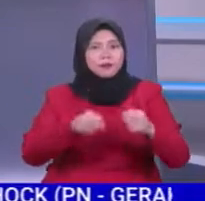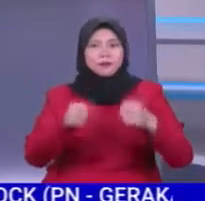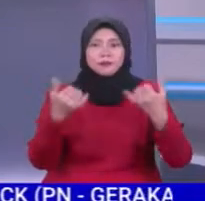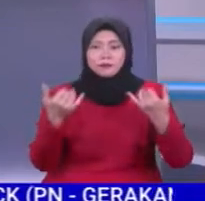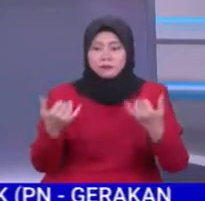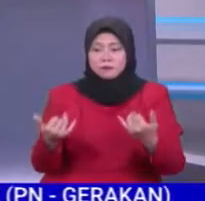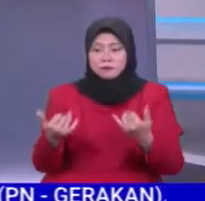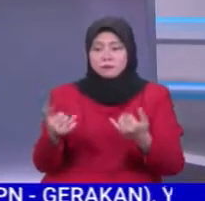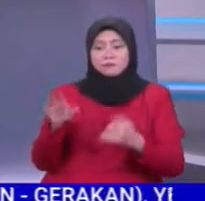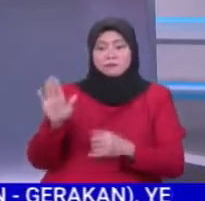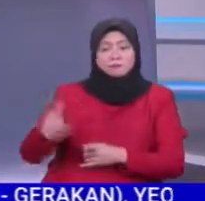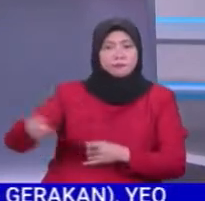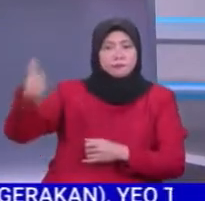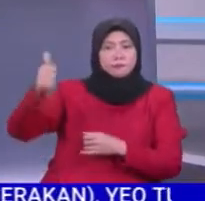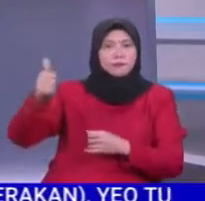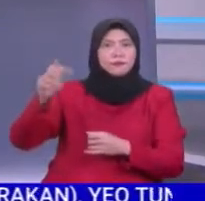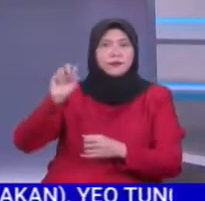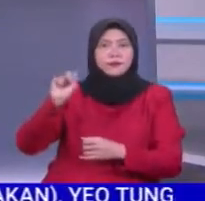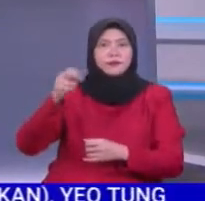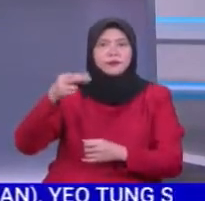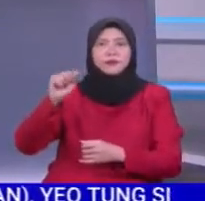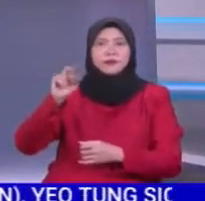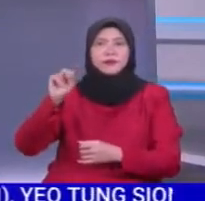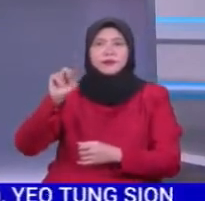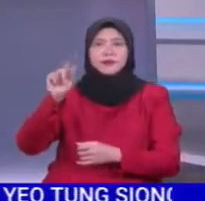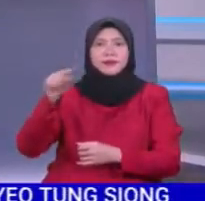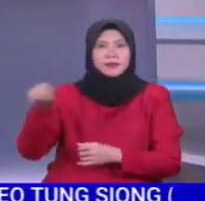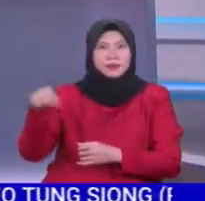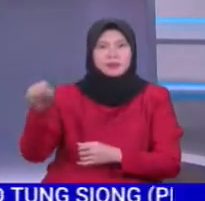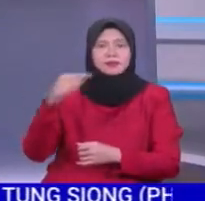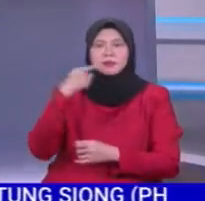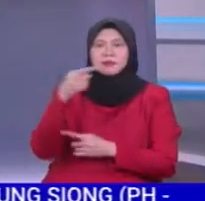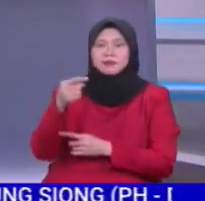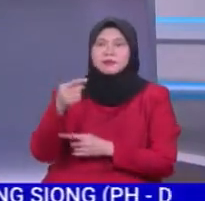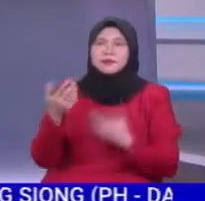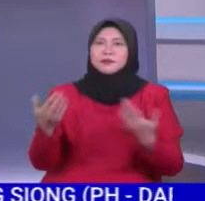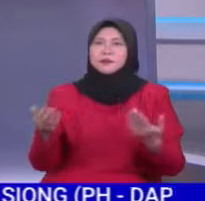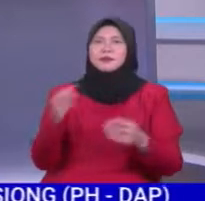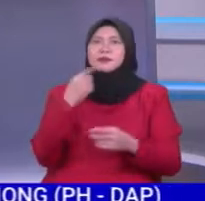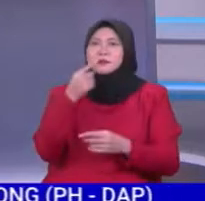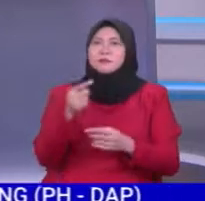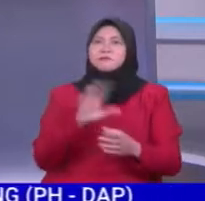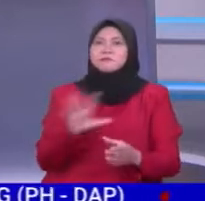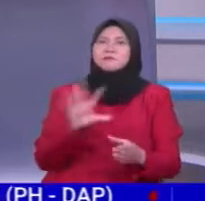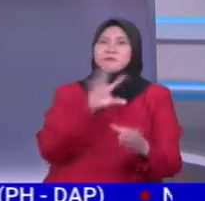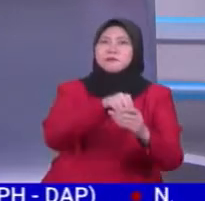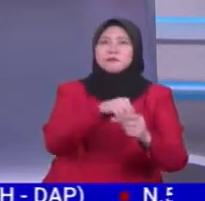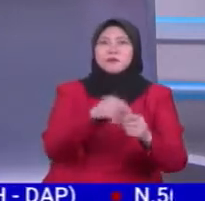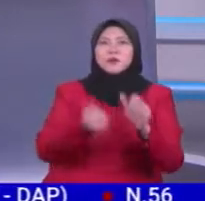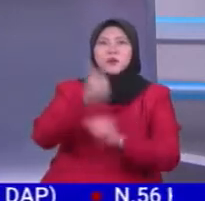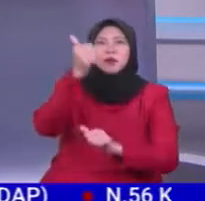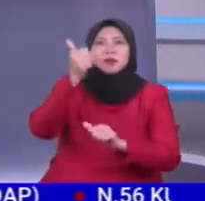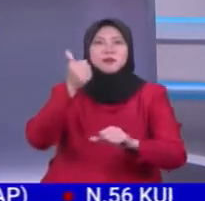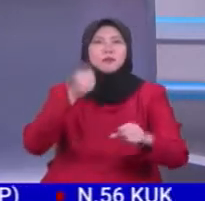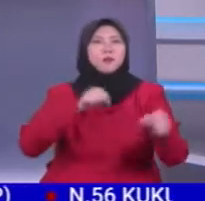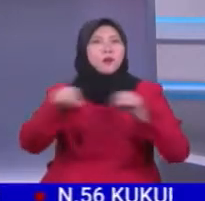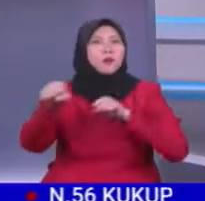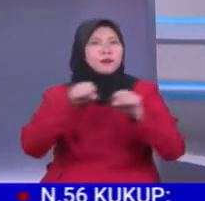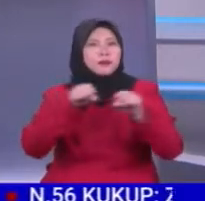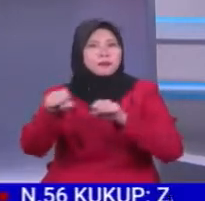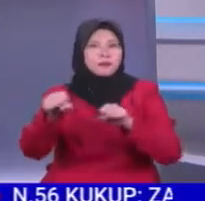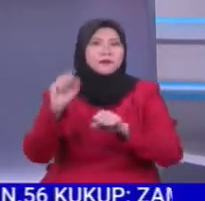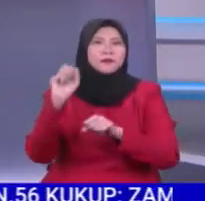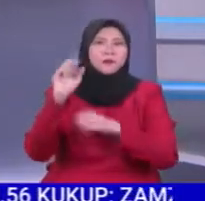Malaysia PMM Datuk Muhammad Shahnaz Azmi berkata situasi itu memaksa pihaknya menyerap masuk juara Muay Thai dunia